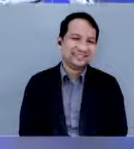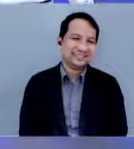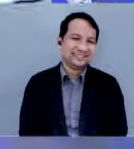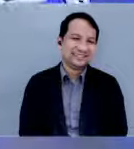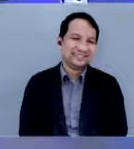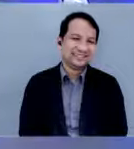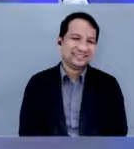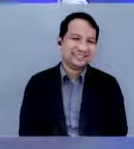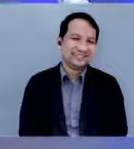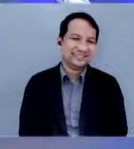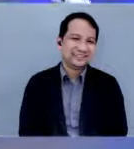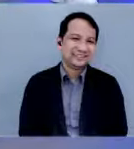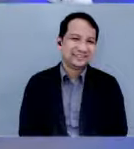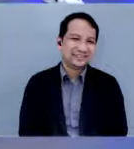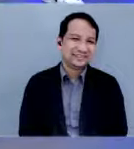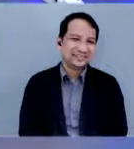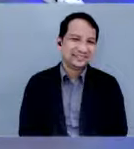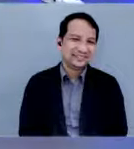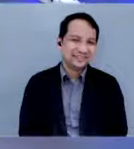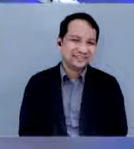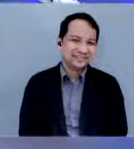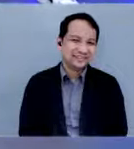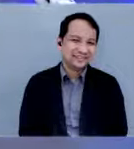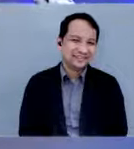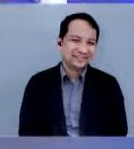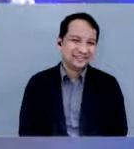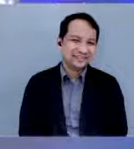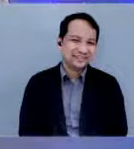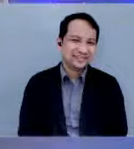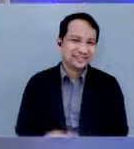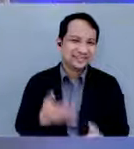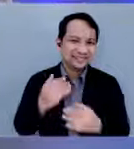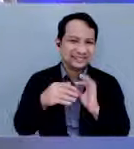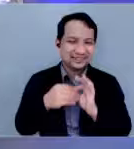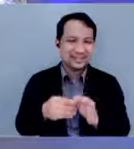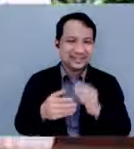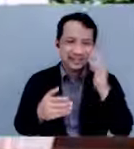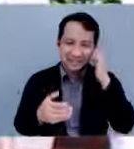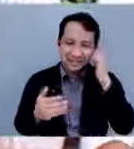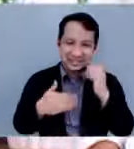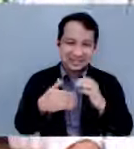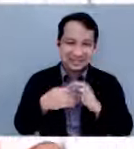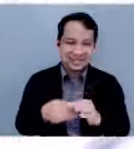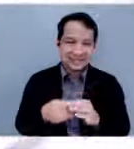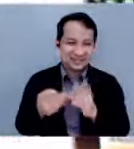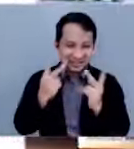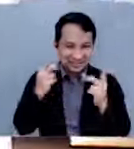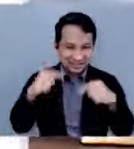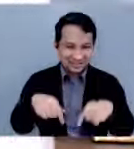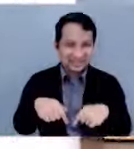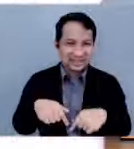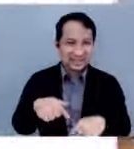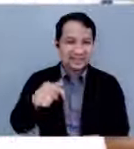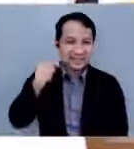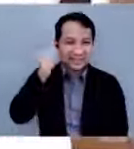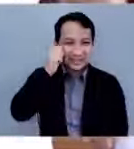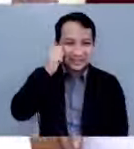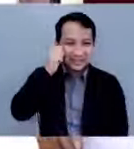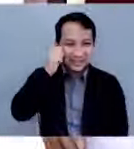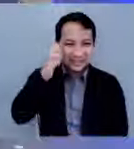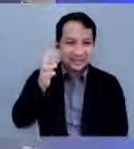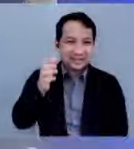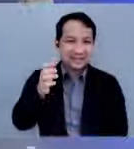Alright. Tawagin natin ating mga kapatid. Yes. Oh, yan saya. Maraming salamat sa pagbisita again, Sir Alex and the Comedy Crew. Kuya Alex